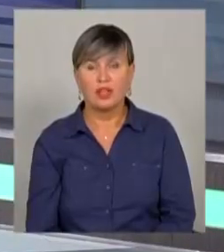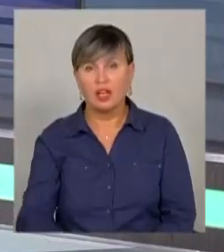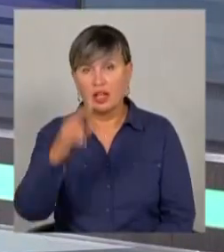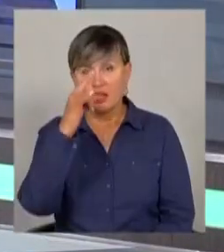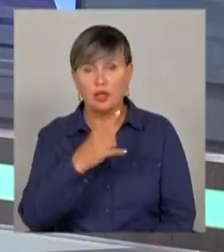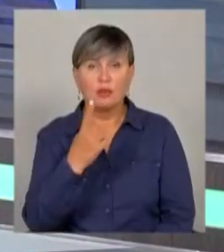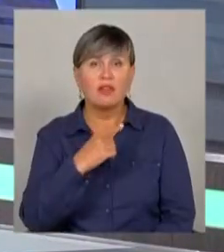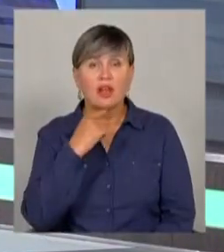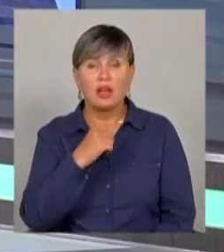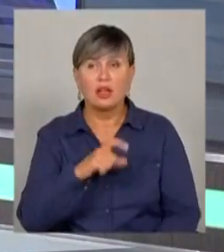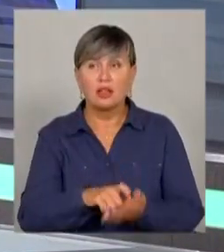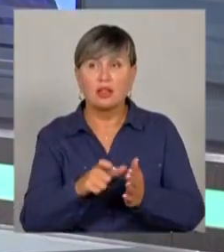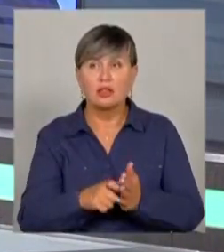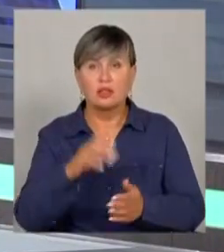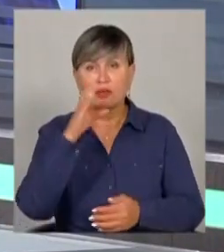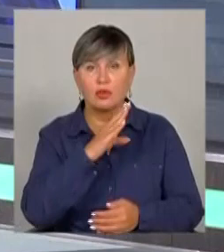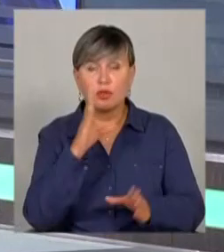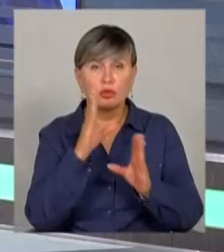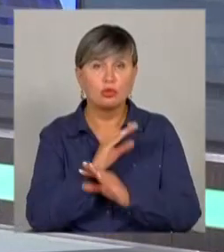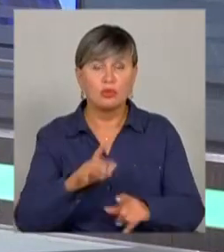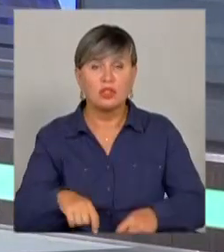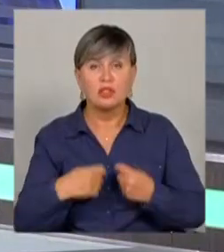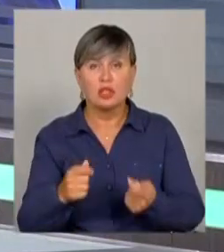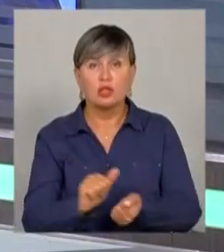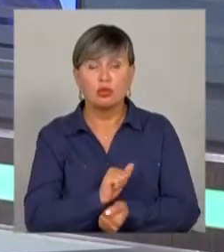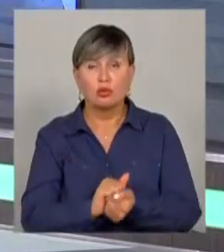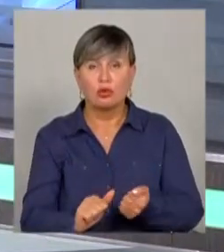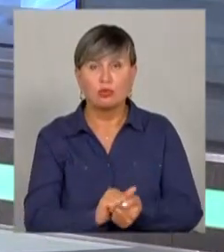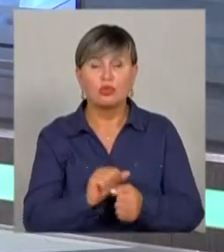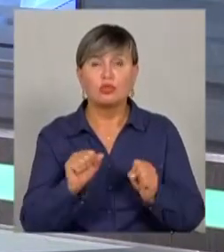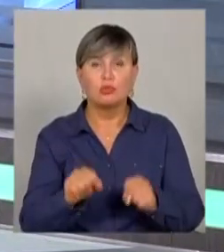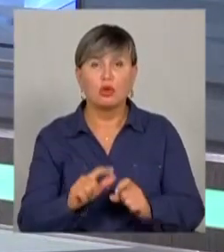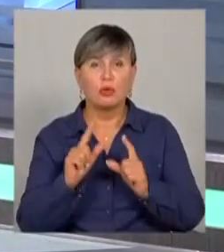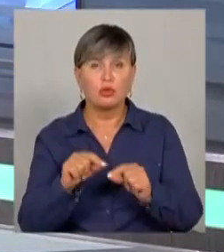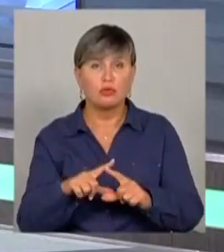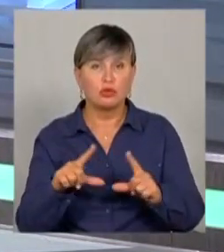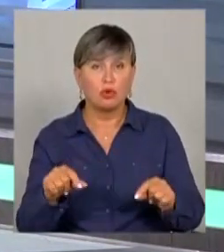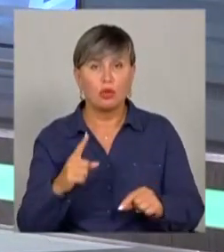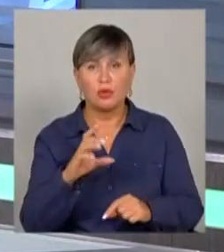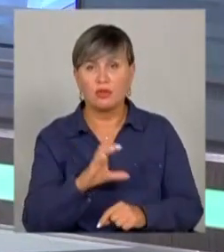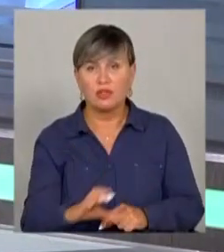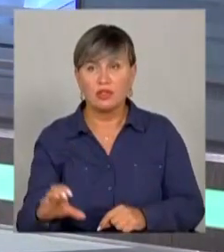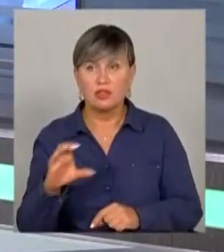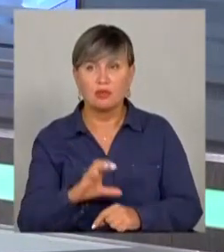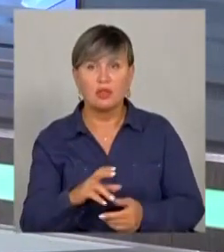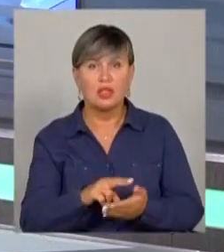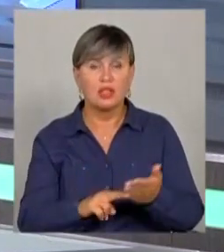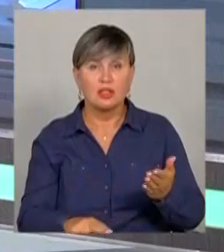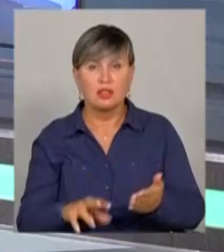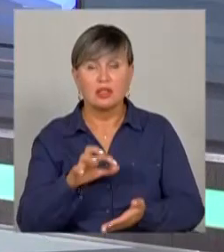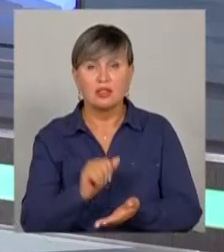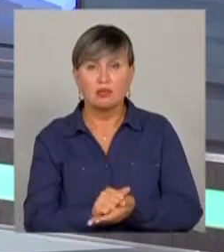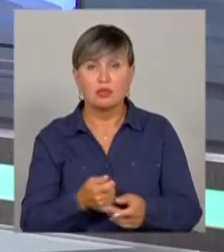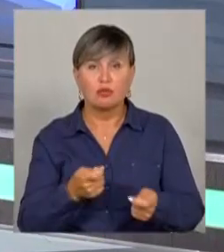Казахстанские первоклассники, чьи родители не успели сдать документы в срок, смогут пойти в школу 1 сентября. Их регистрацией